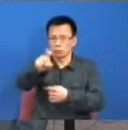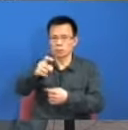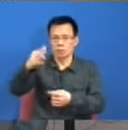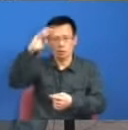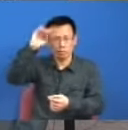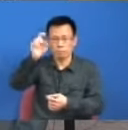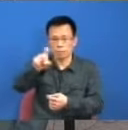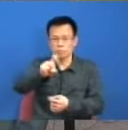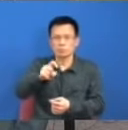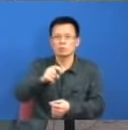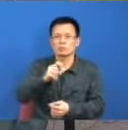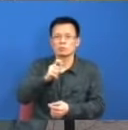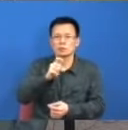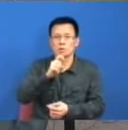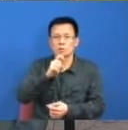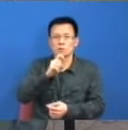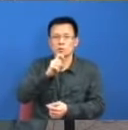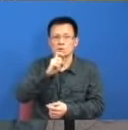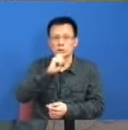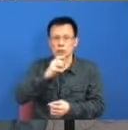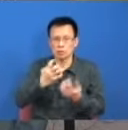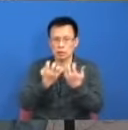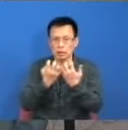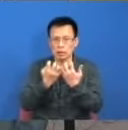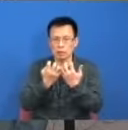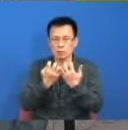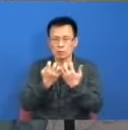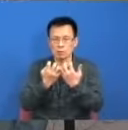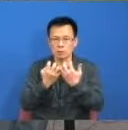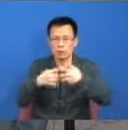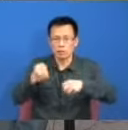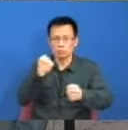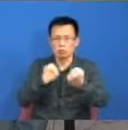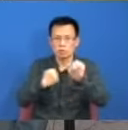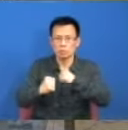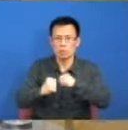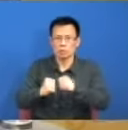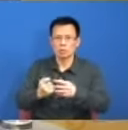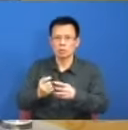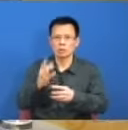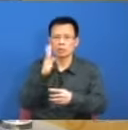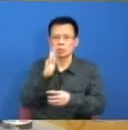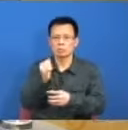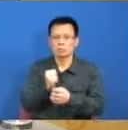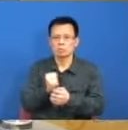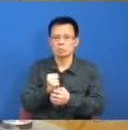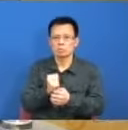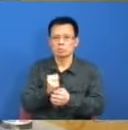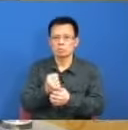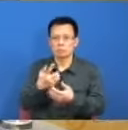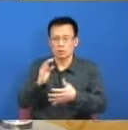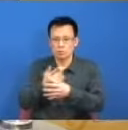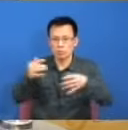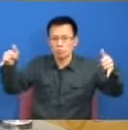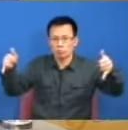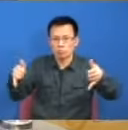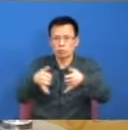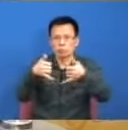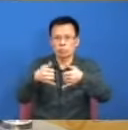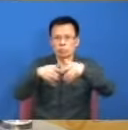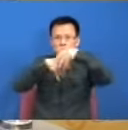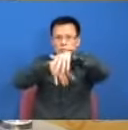分明是有一個是機動性的理由的， 是因為他們是遇到這個示威者是